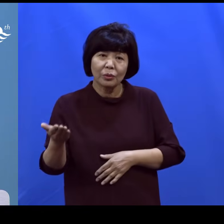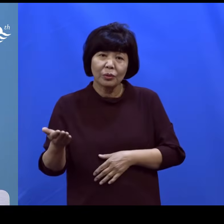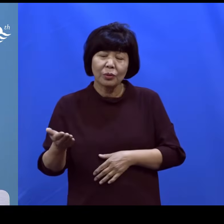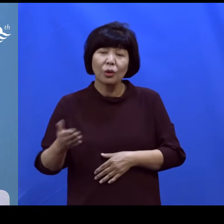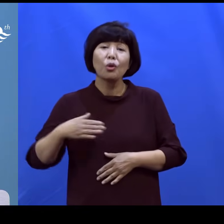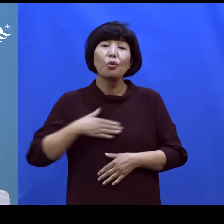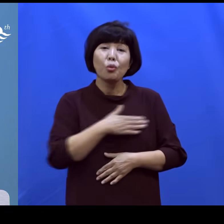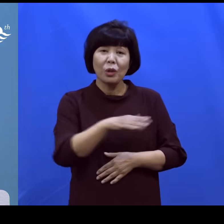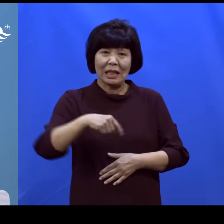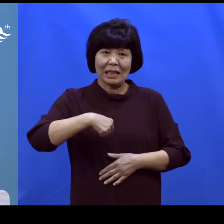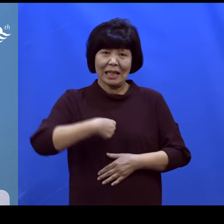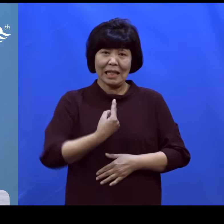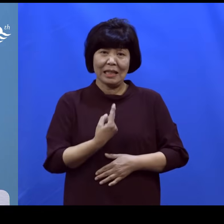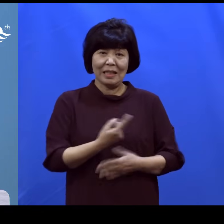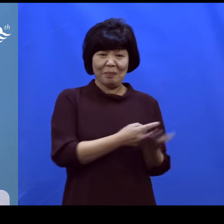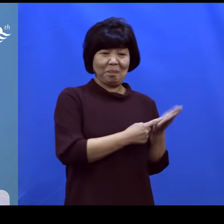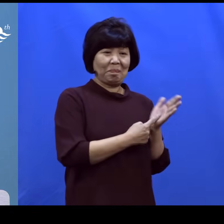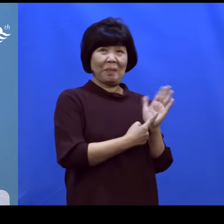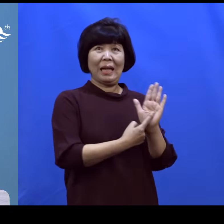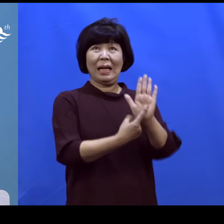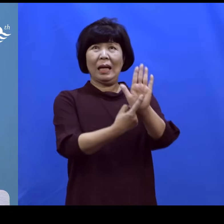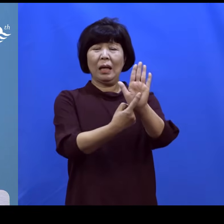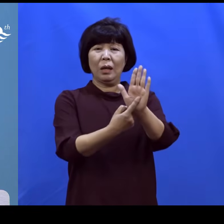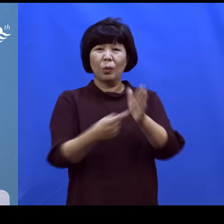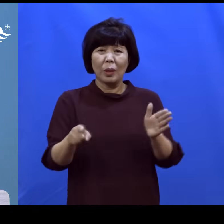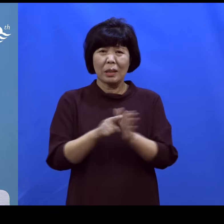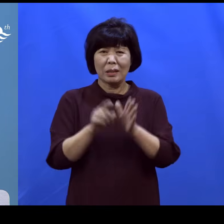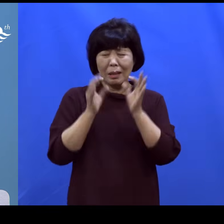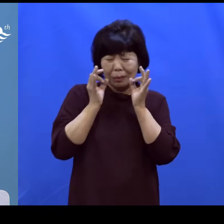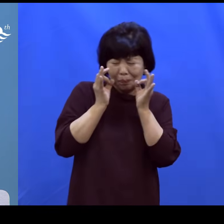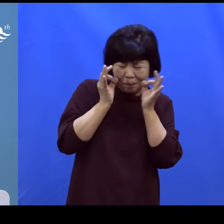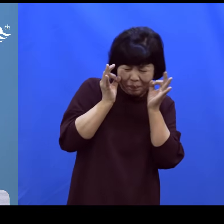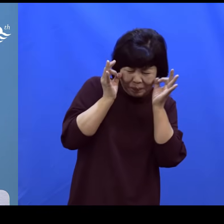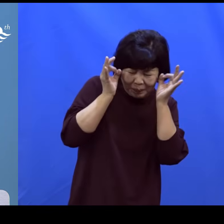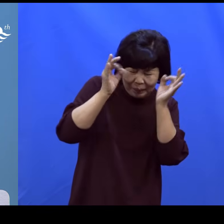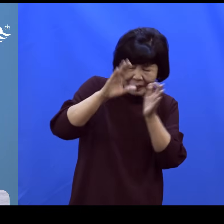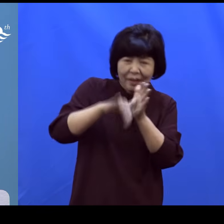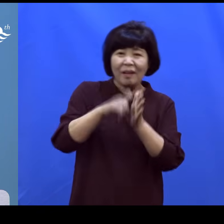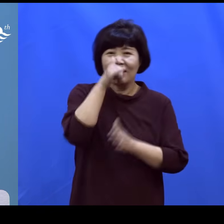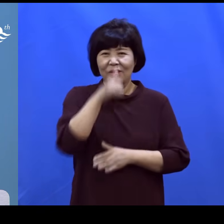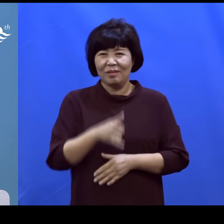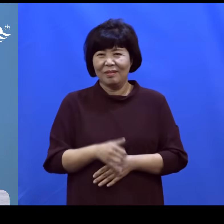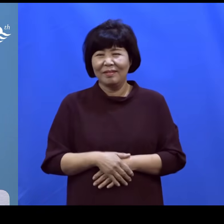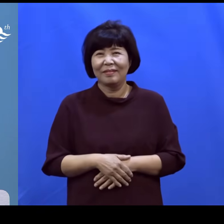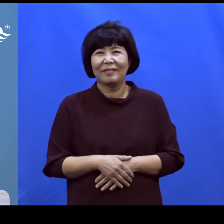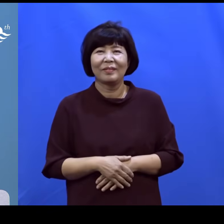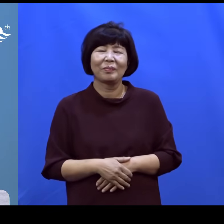우리를 증명하기, 우리 자신을 증명하기 위해서 몸부림을 칠 때가 참 많이 있습니다. 나의